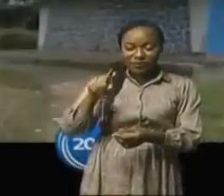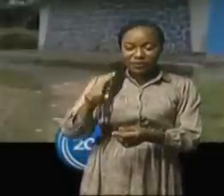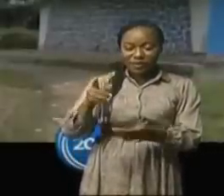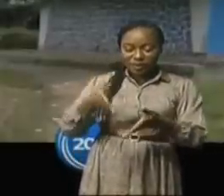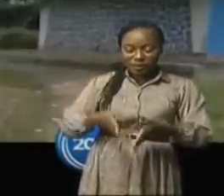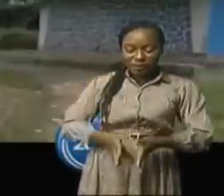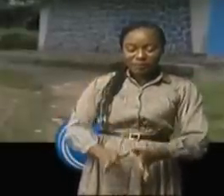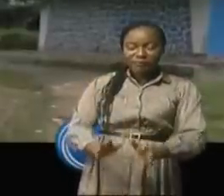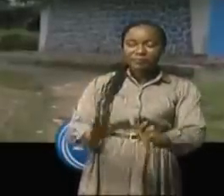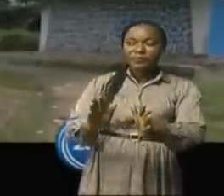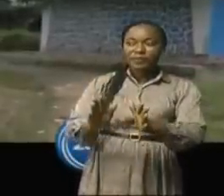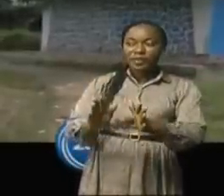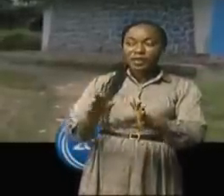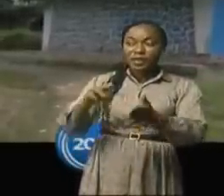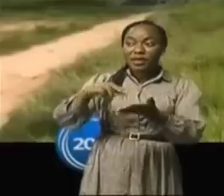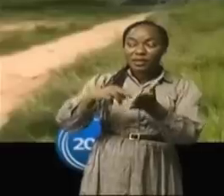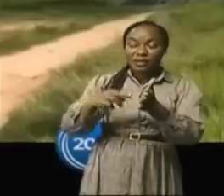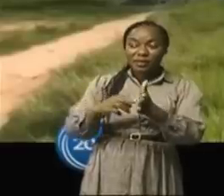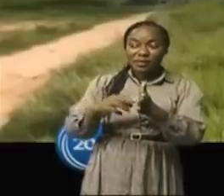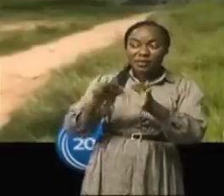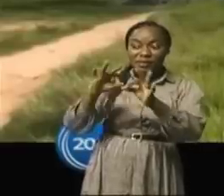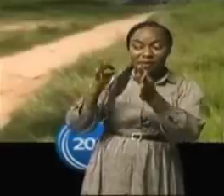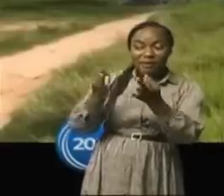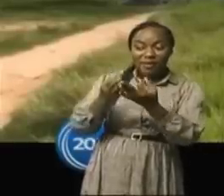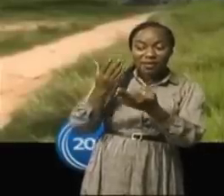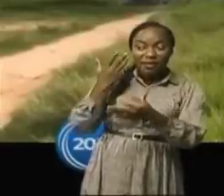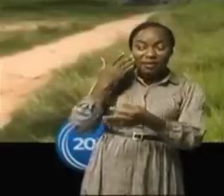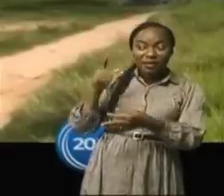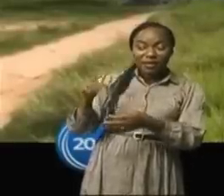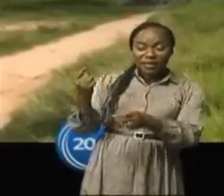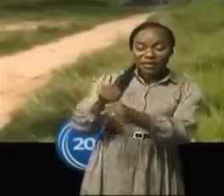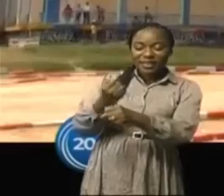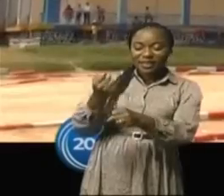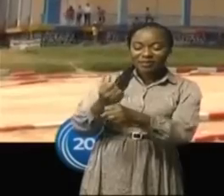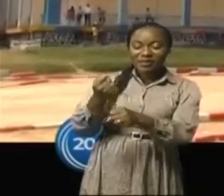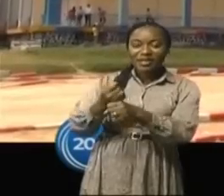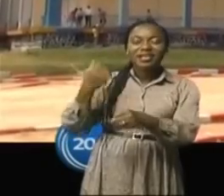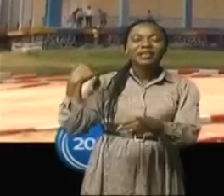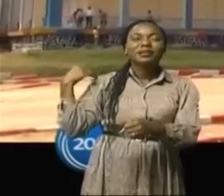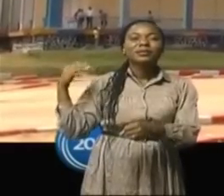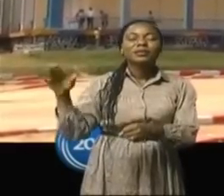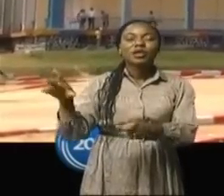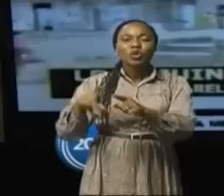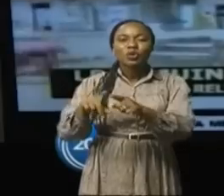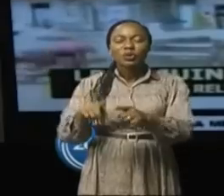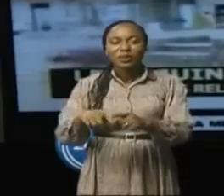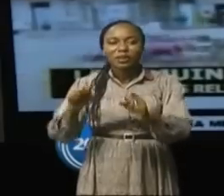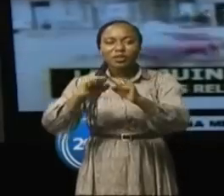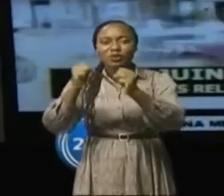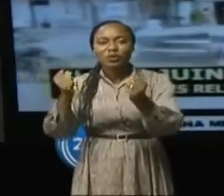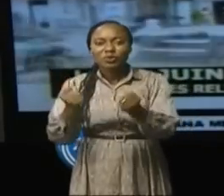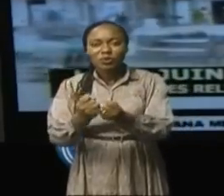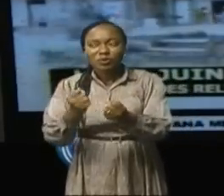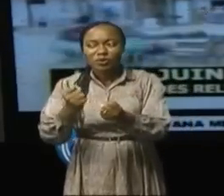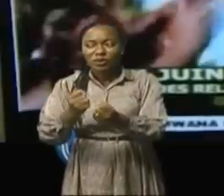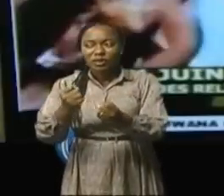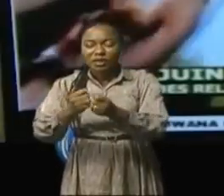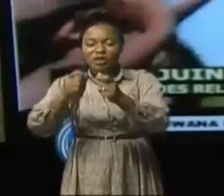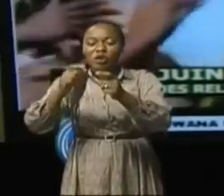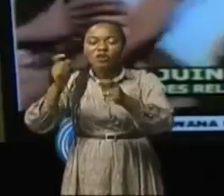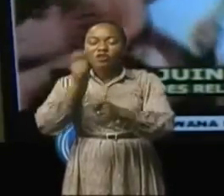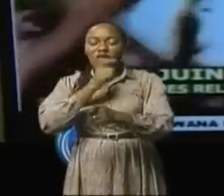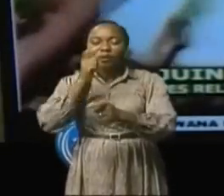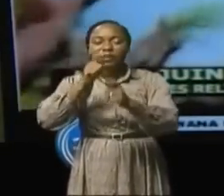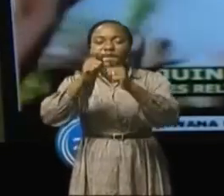Emery Lumumba. En tant que père de famille, fonctionnaire de la poste d'abord, ensuite d'une société brassicole de la place et